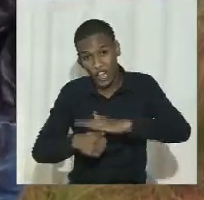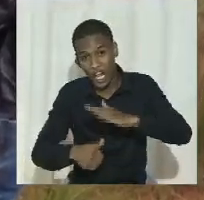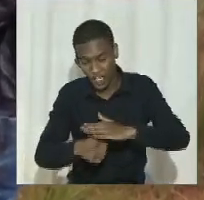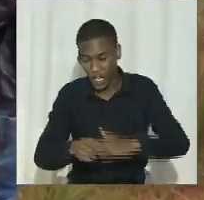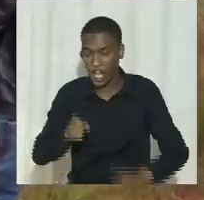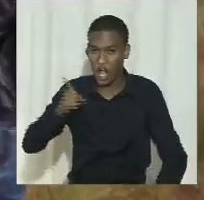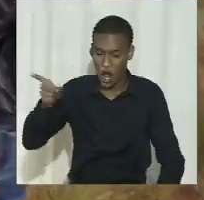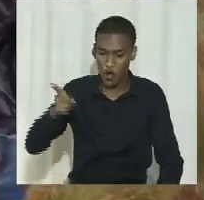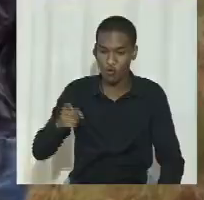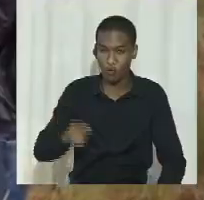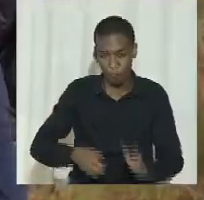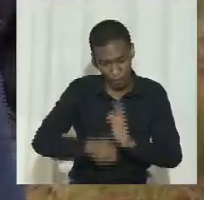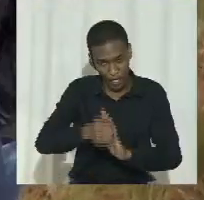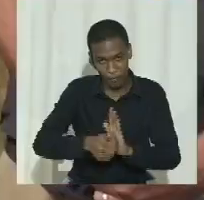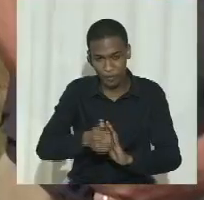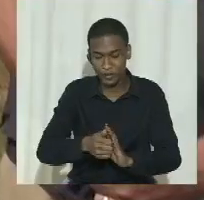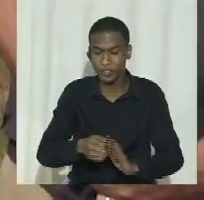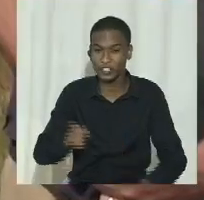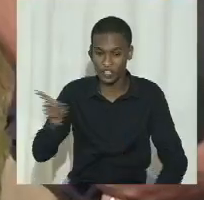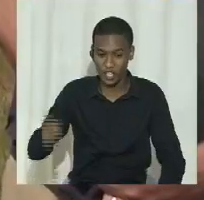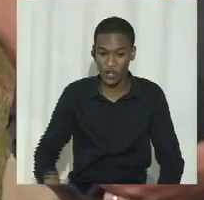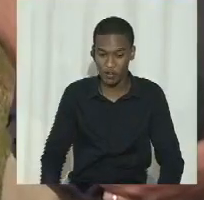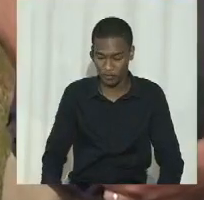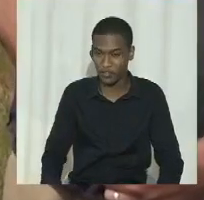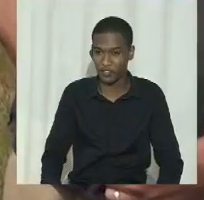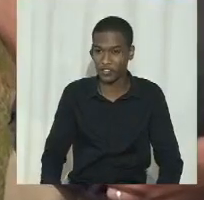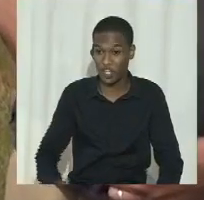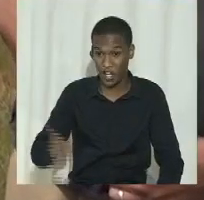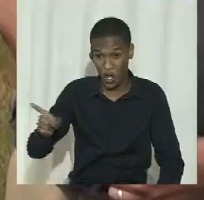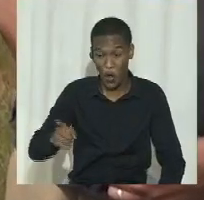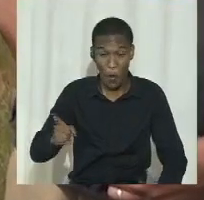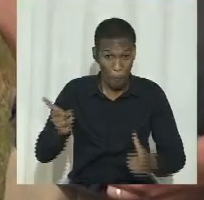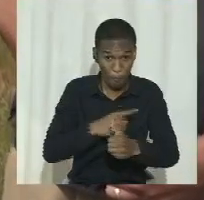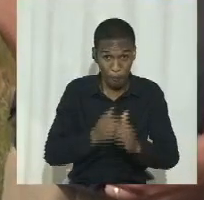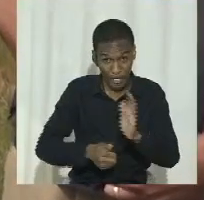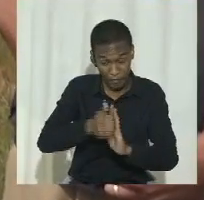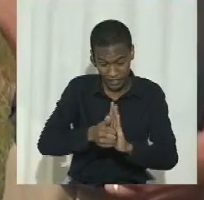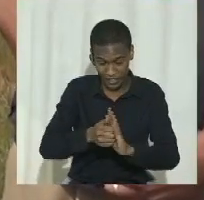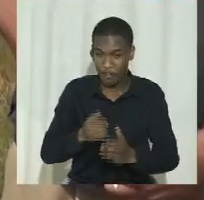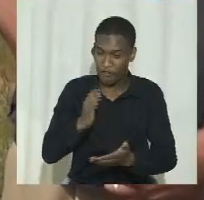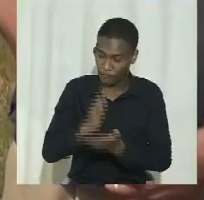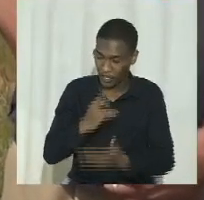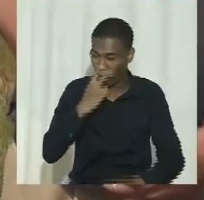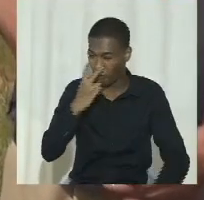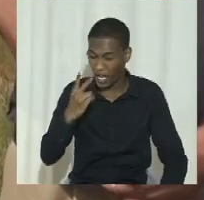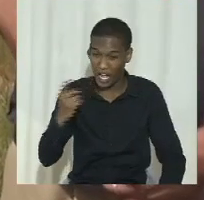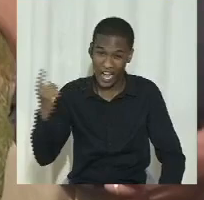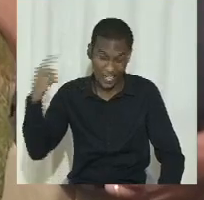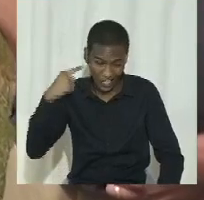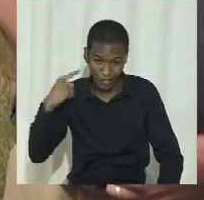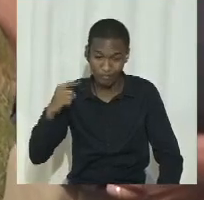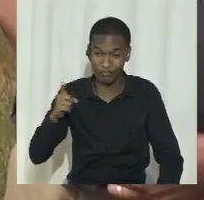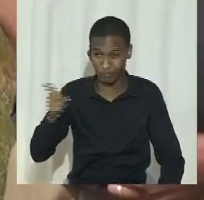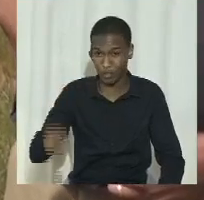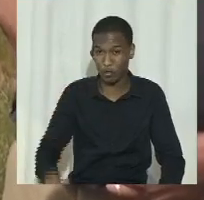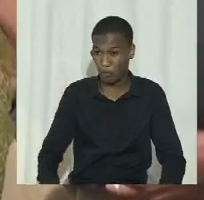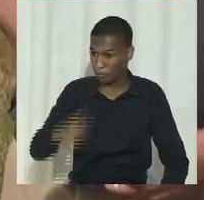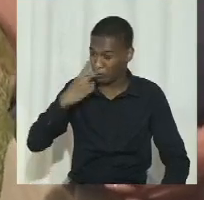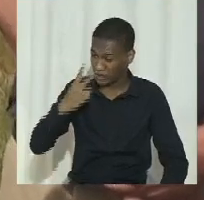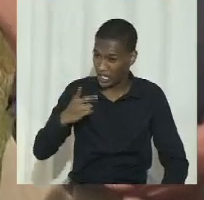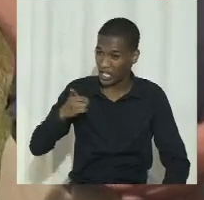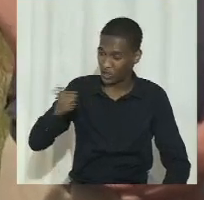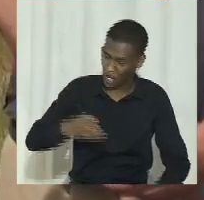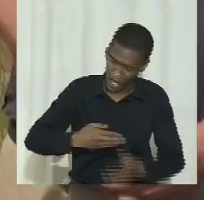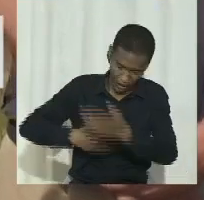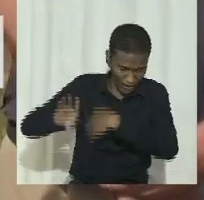ministra hijery fotony zava-misy. Rehefa nainao zay zany andriamatoa prime ministra dia ny tena aloha mihitsy midina ny toerana anareo a mijery a ny